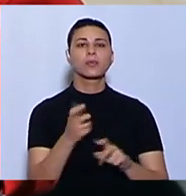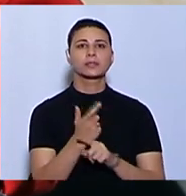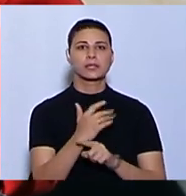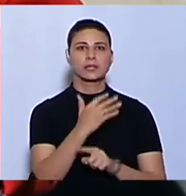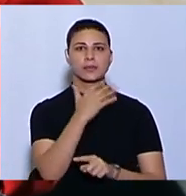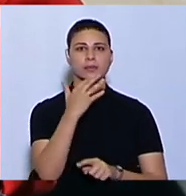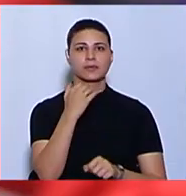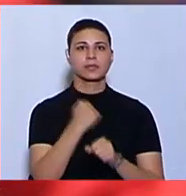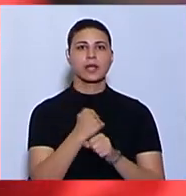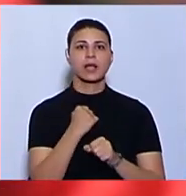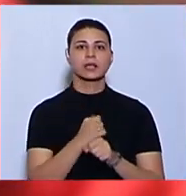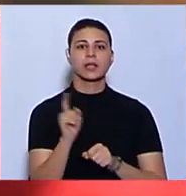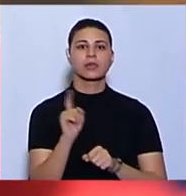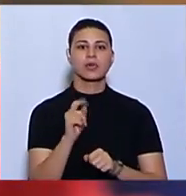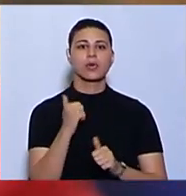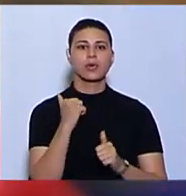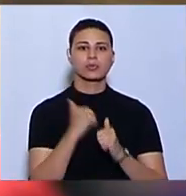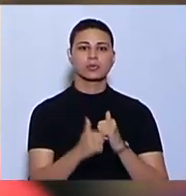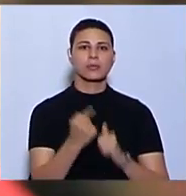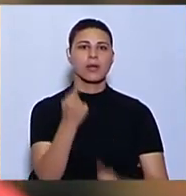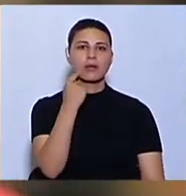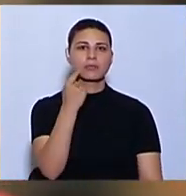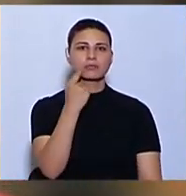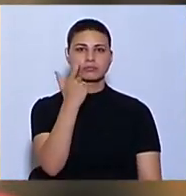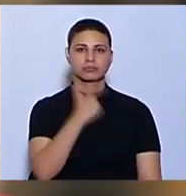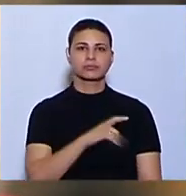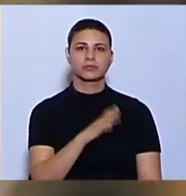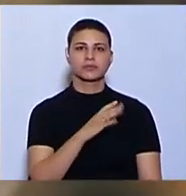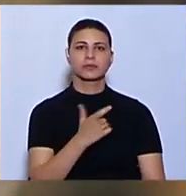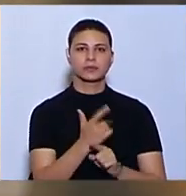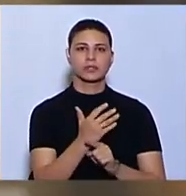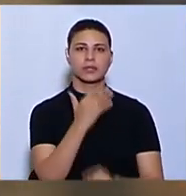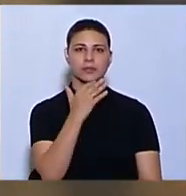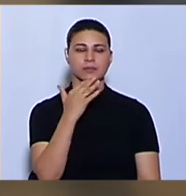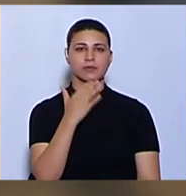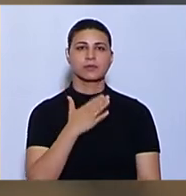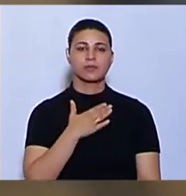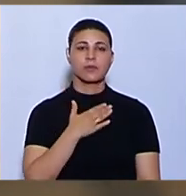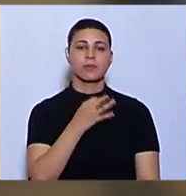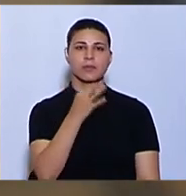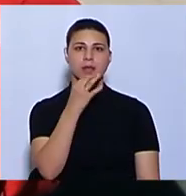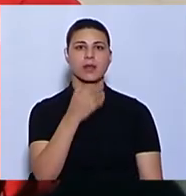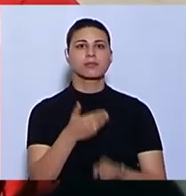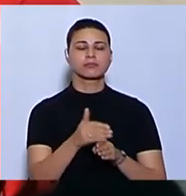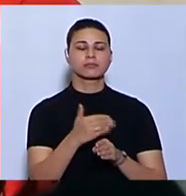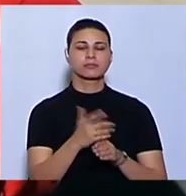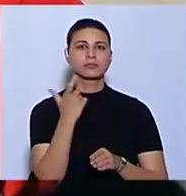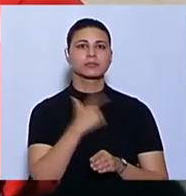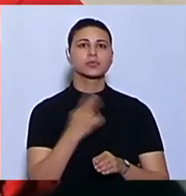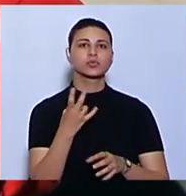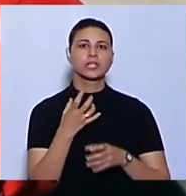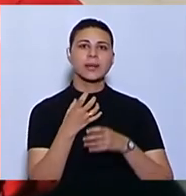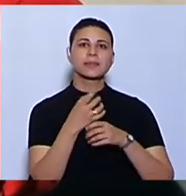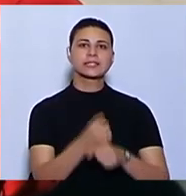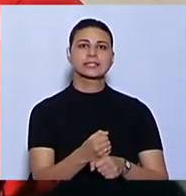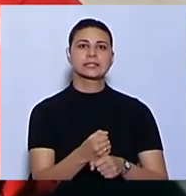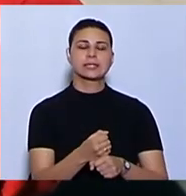ბევრი გააკეთა იმისთვის, რომ არაერთი კომპლექსი გამჩენოდა. ძალიან ბევრი წელი დამჭირდა, რომ მებრძოლა ამ კომპლექსების დასაძლევად